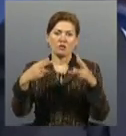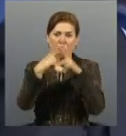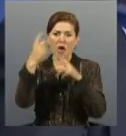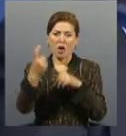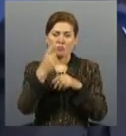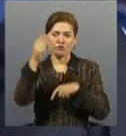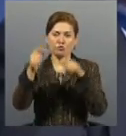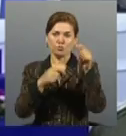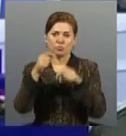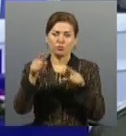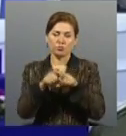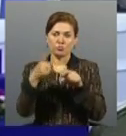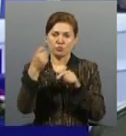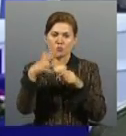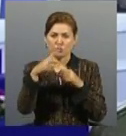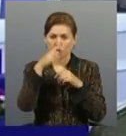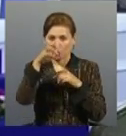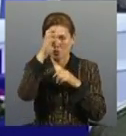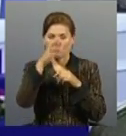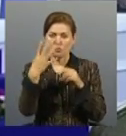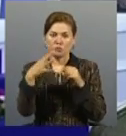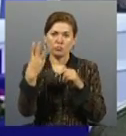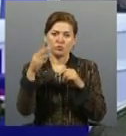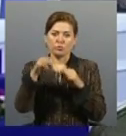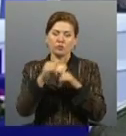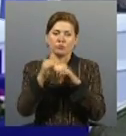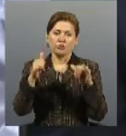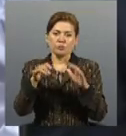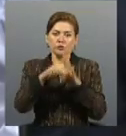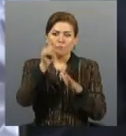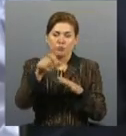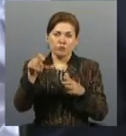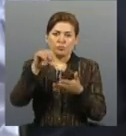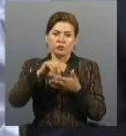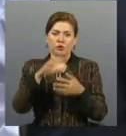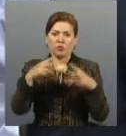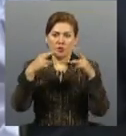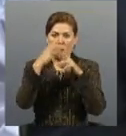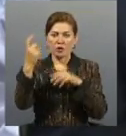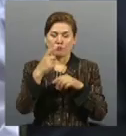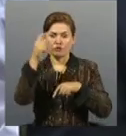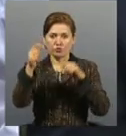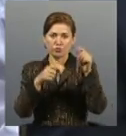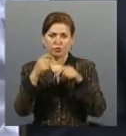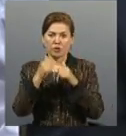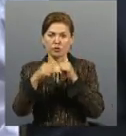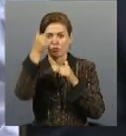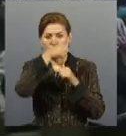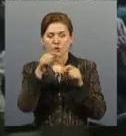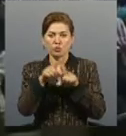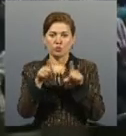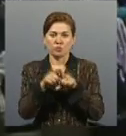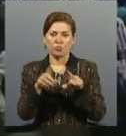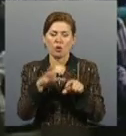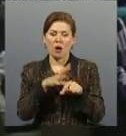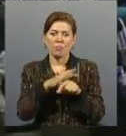экономикалық форумына 150 елден 43 мыңнан астам делегат қатысқан. Астана экономика форумы жыл сайын әлемнің 80